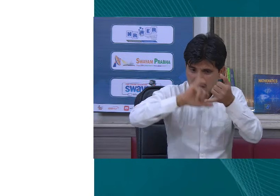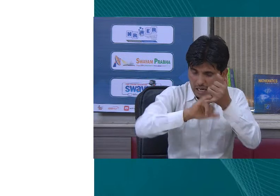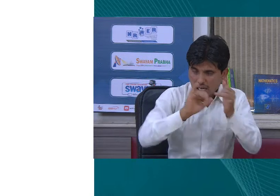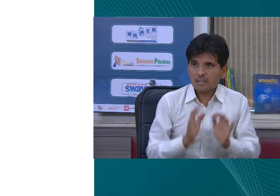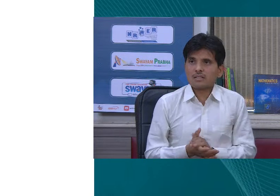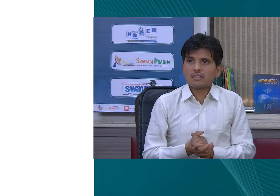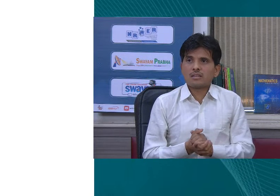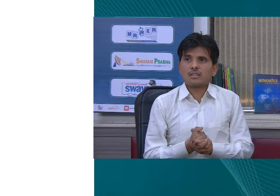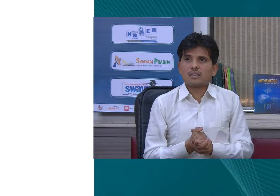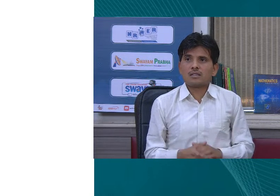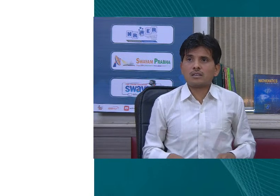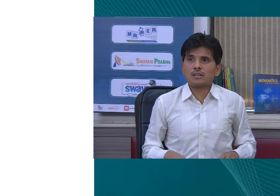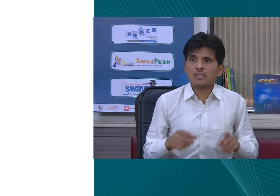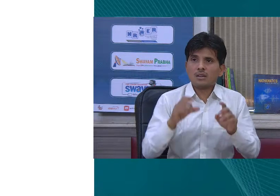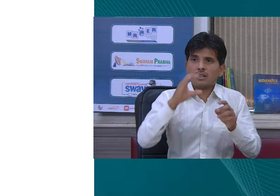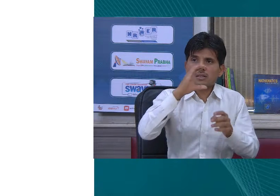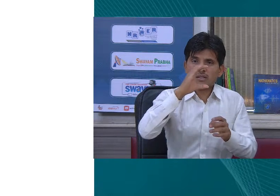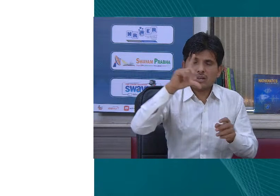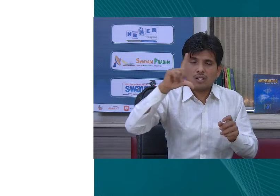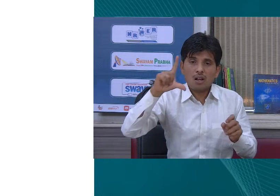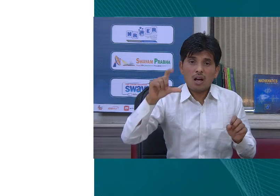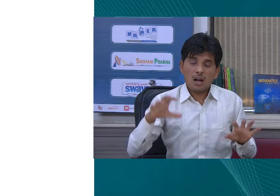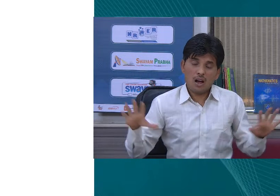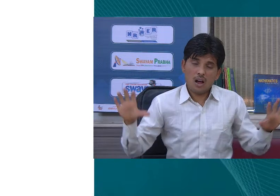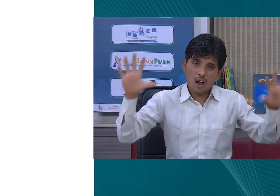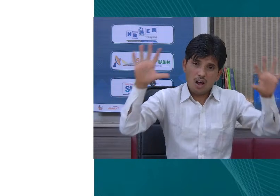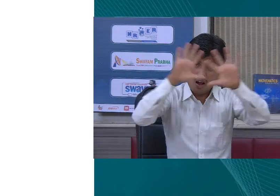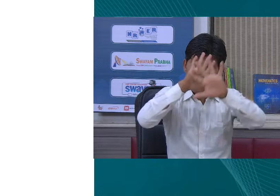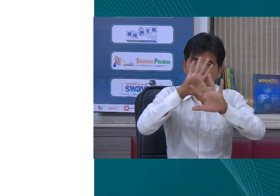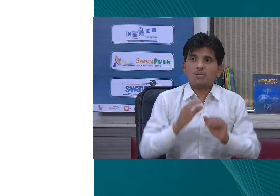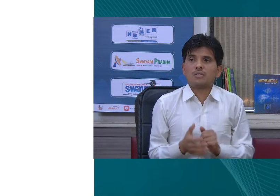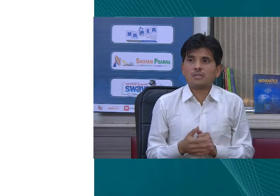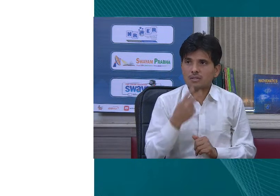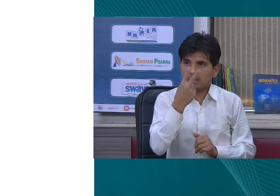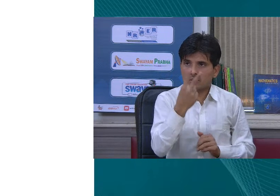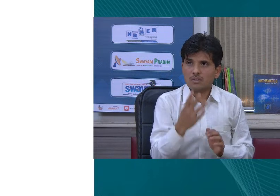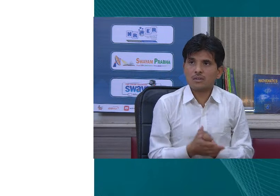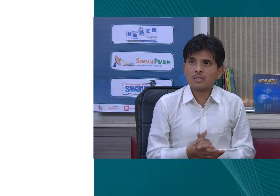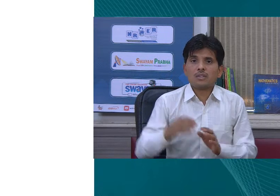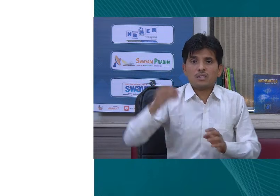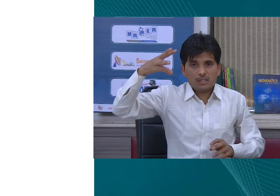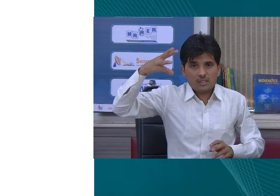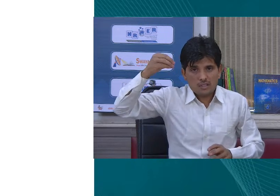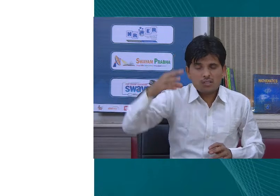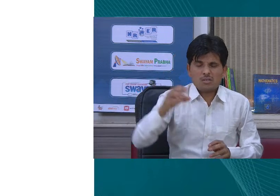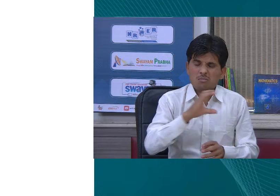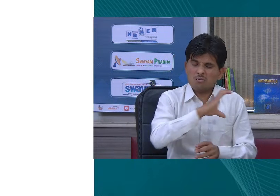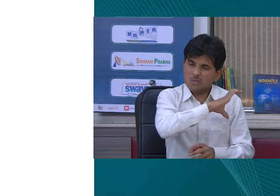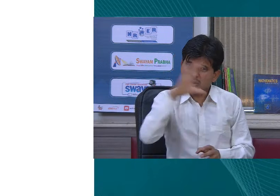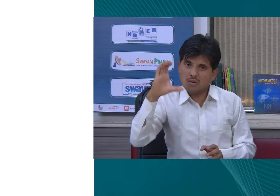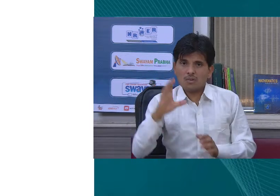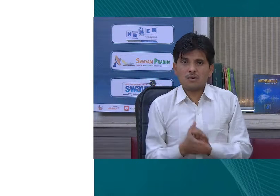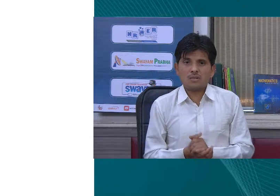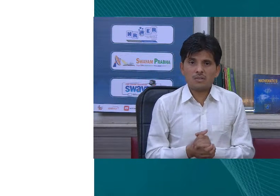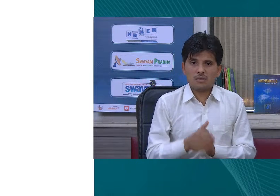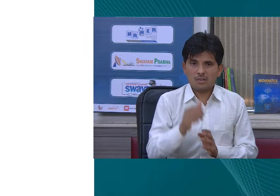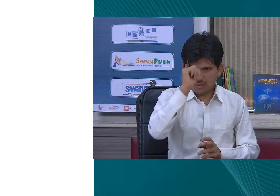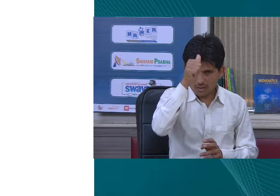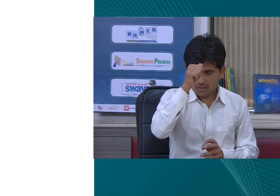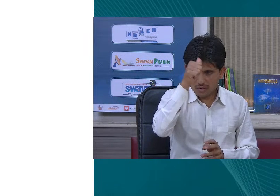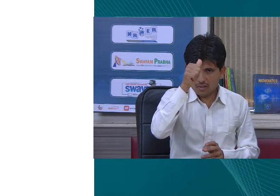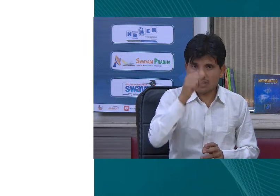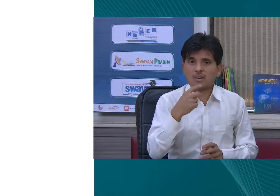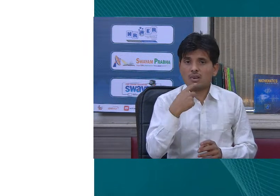एंड मिलियंस ऑफ लाइट ईयर्स अवे फ्रॉम अस। सो ये गैलेक्सी का हिंदी टर्म है आकाश